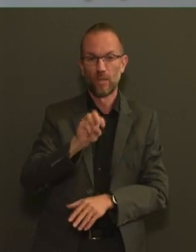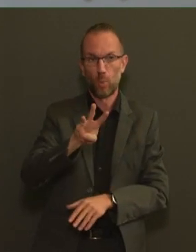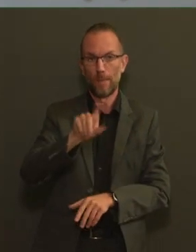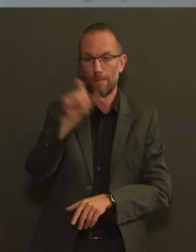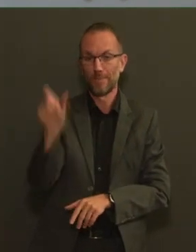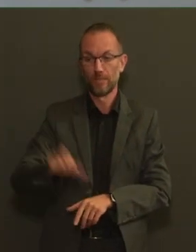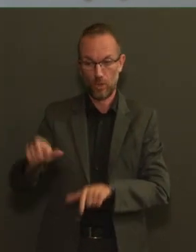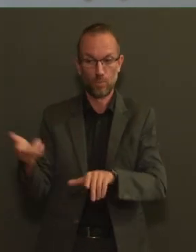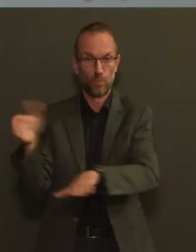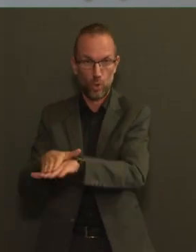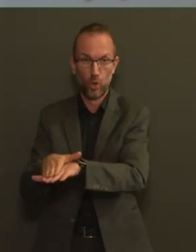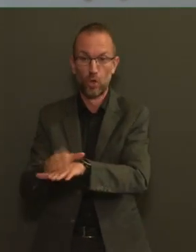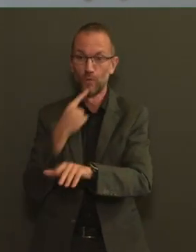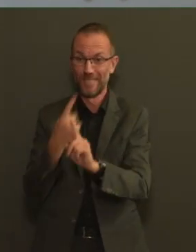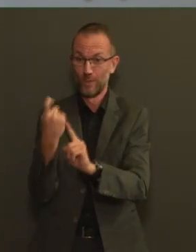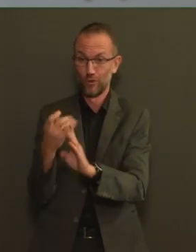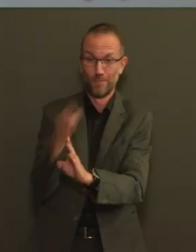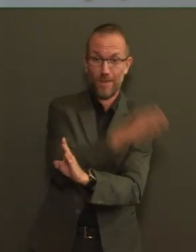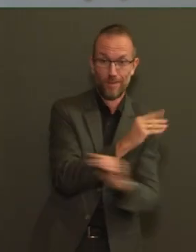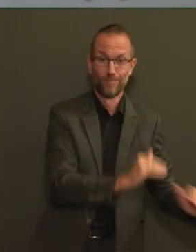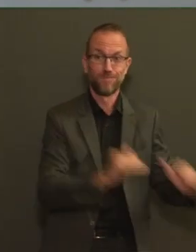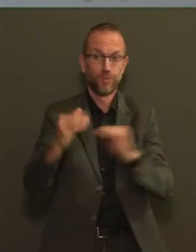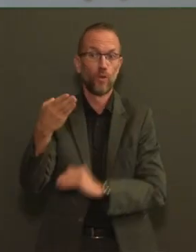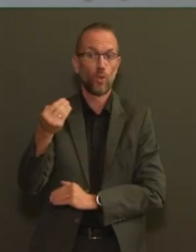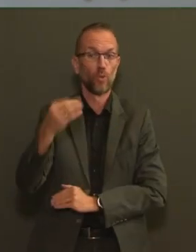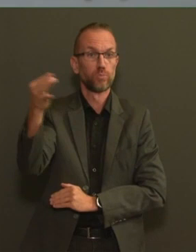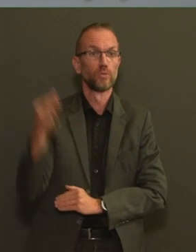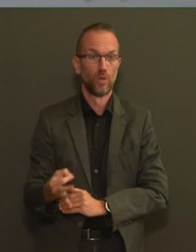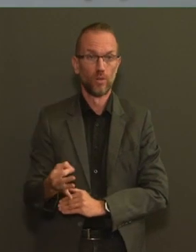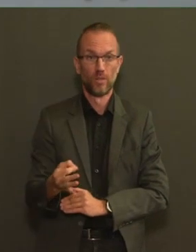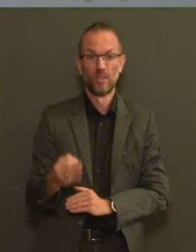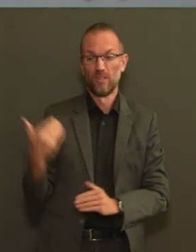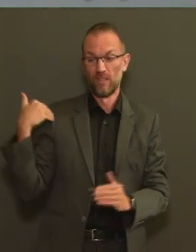nous avons maintenant régulièrement des journées dans lesquelles il y a plus de 30 décès par jour liés au Covid.